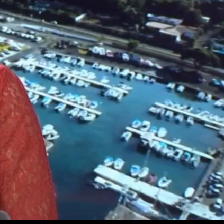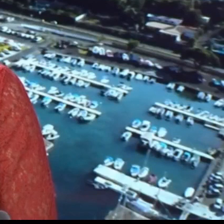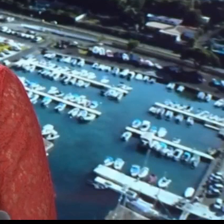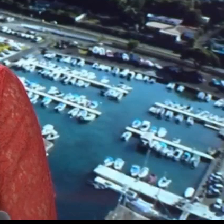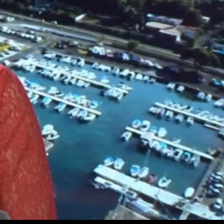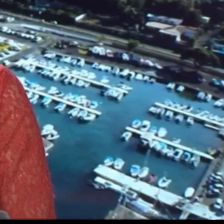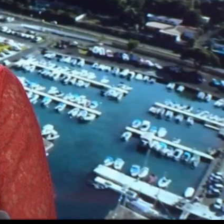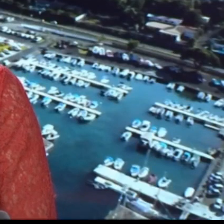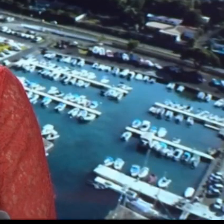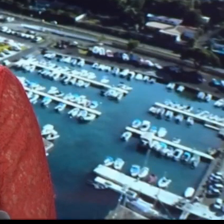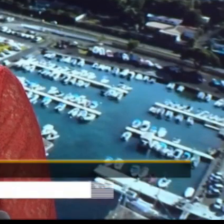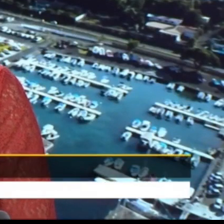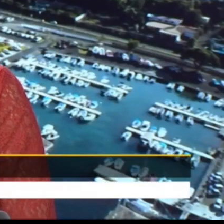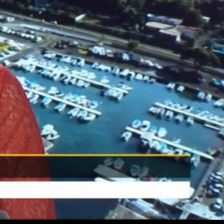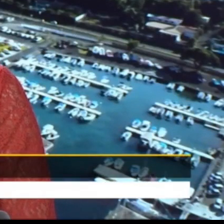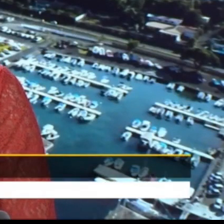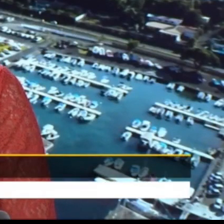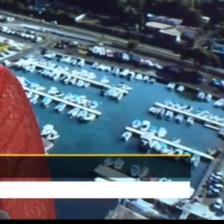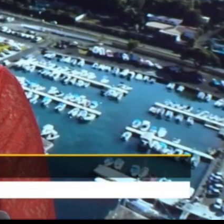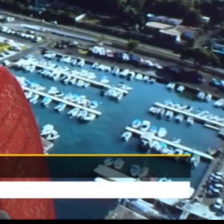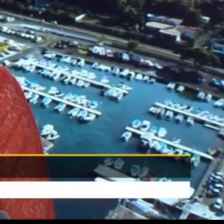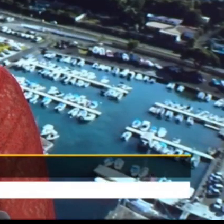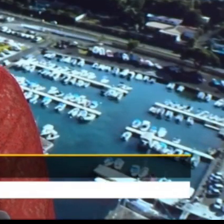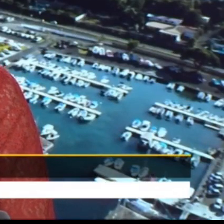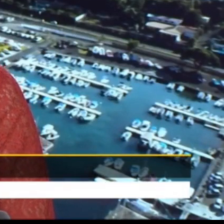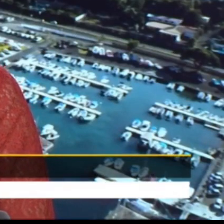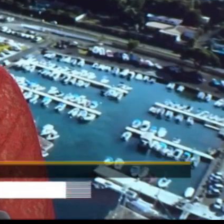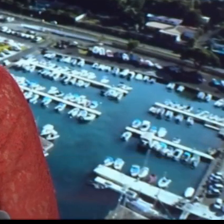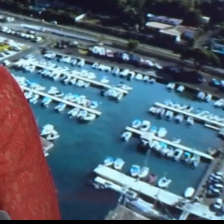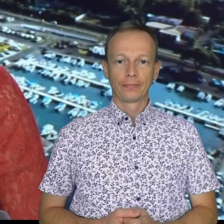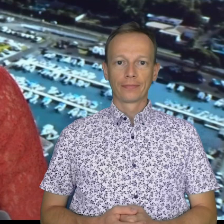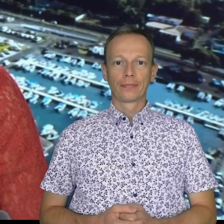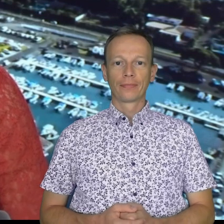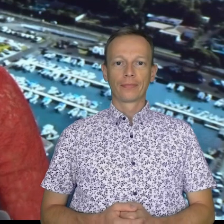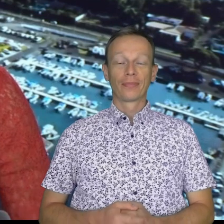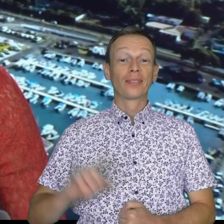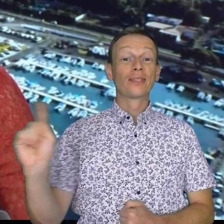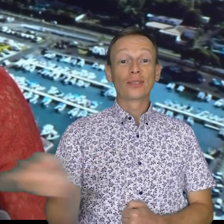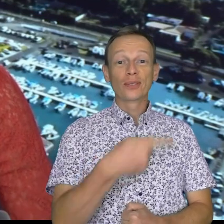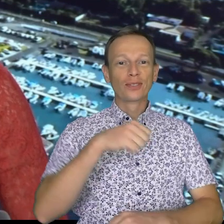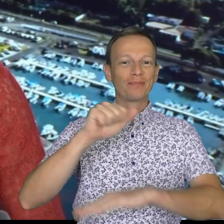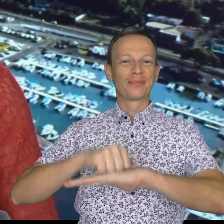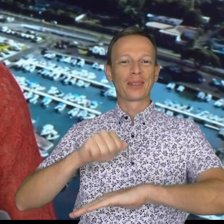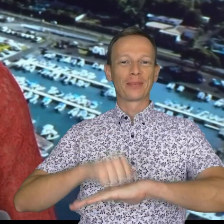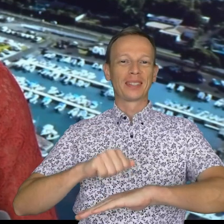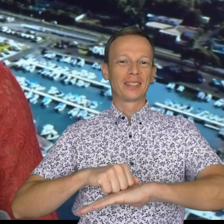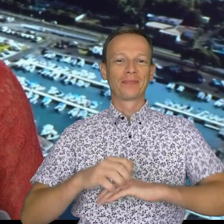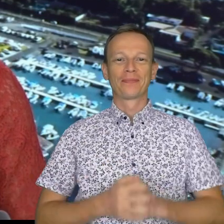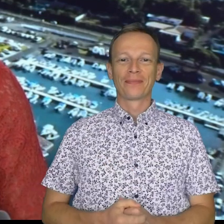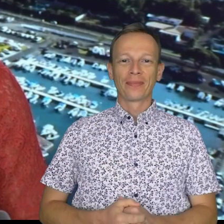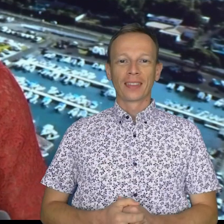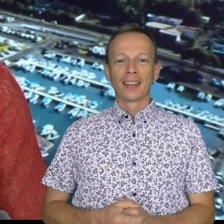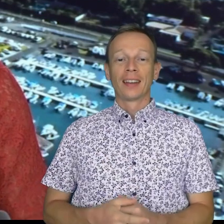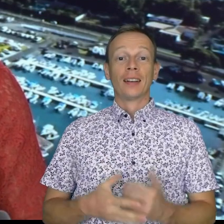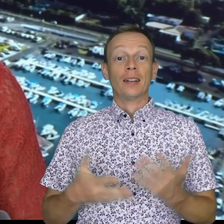Madame, Monsieur Yaorana, je suis ravie de vous retrouver dans votre flash d'information de ce midi. Et si vous êtes à table, eh bien, Polynésie la Première vous souhaite un